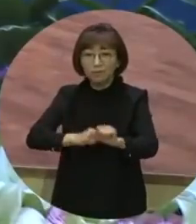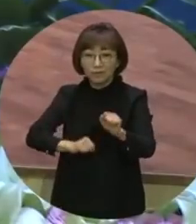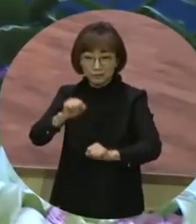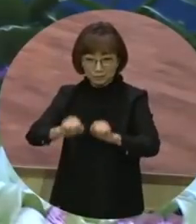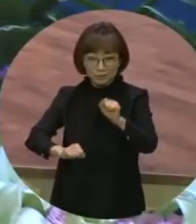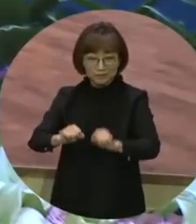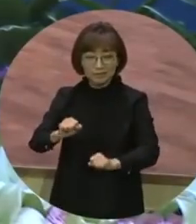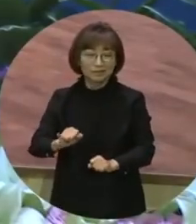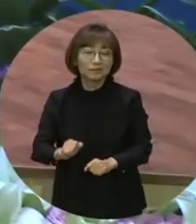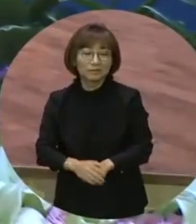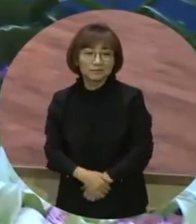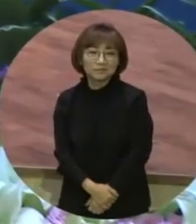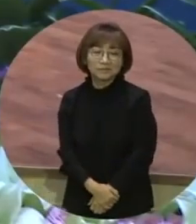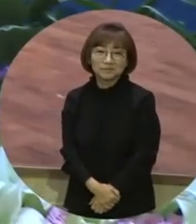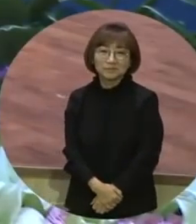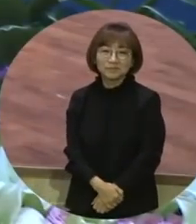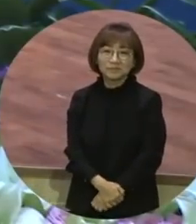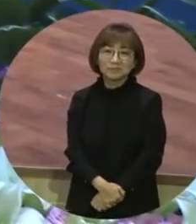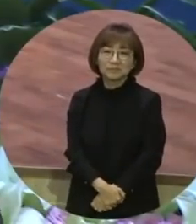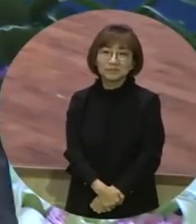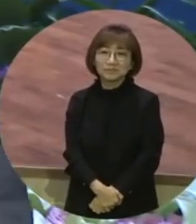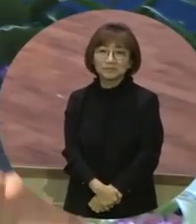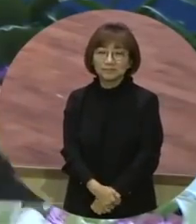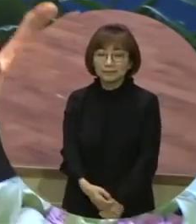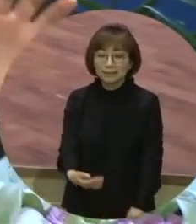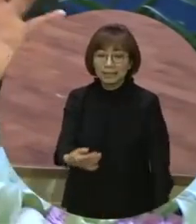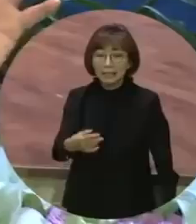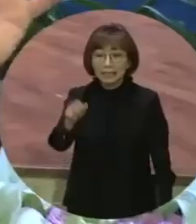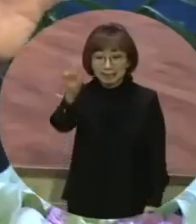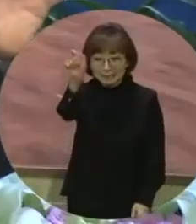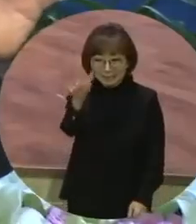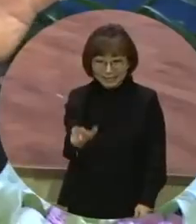유럽을 장악을 그렇게 하고 있습니다. 이 밀라노에